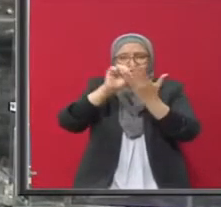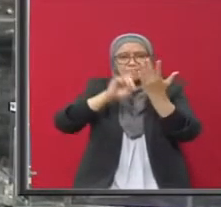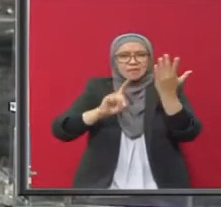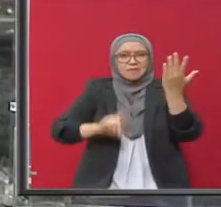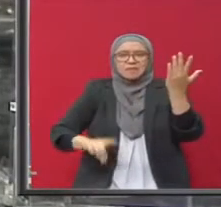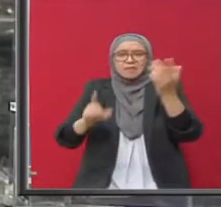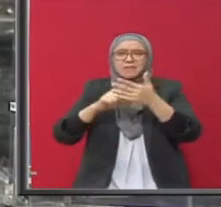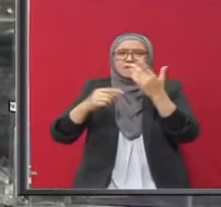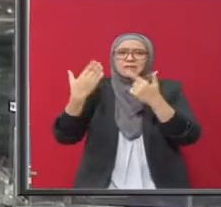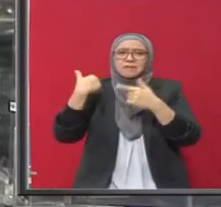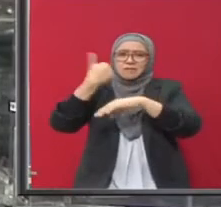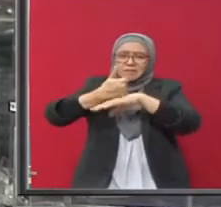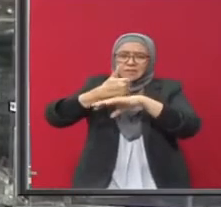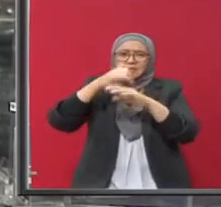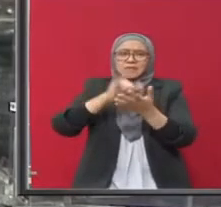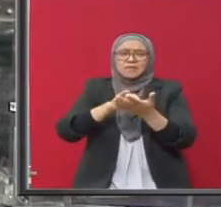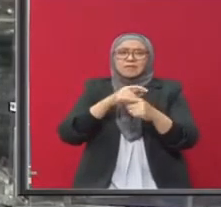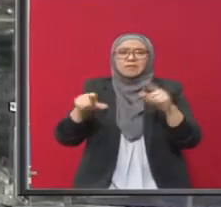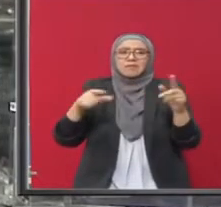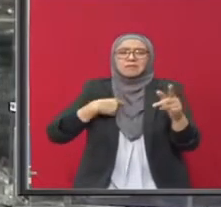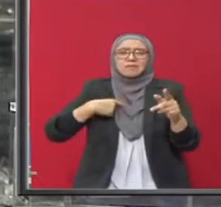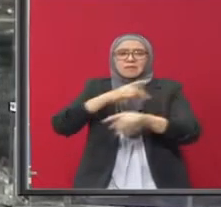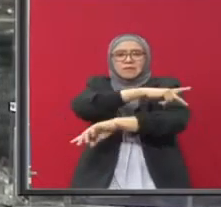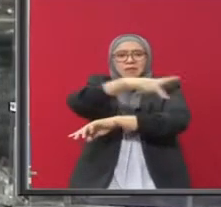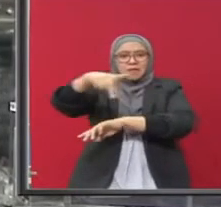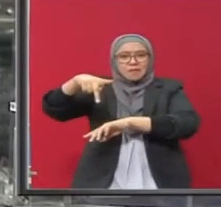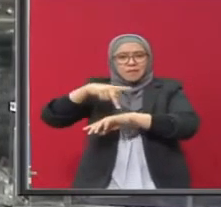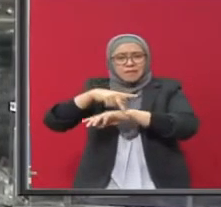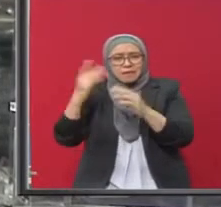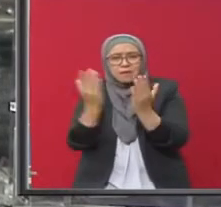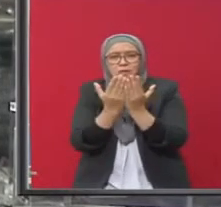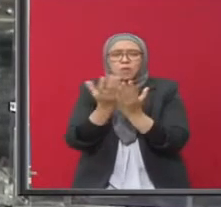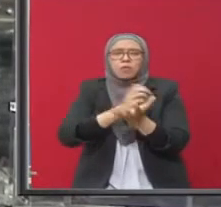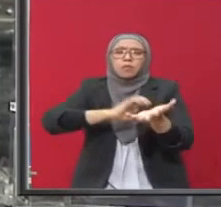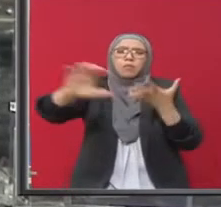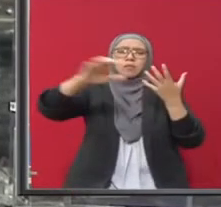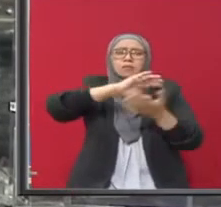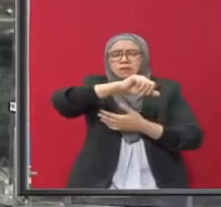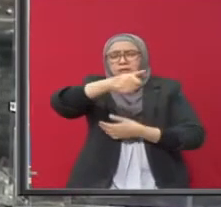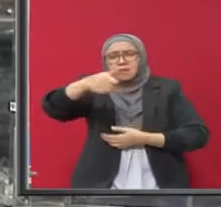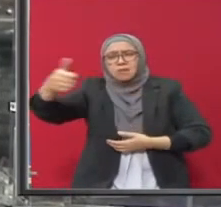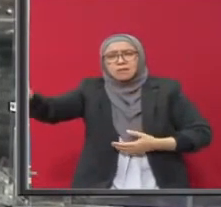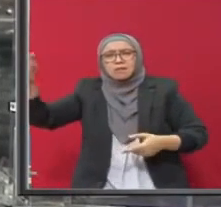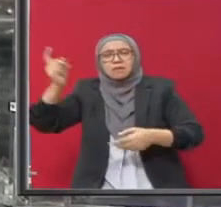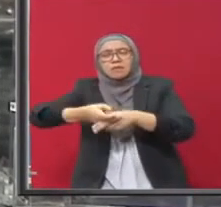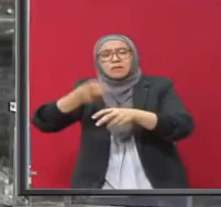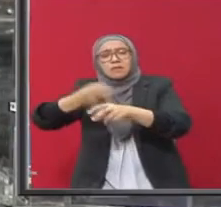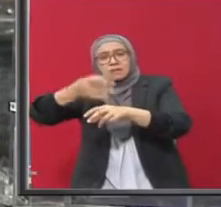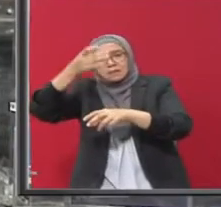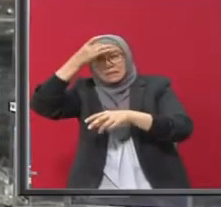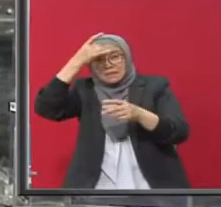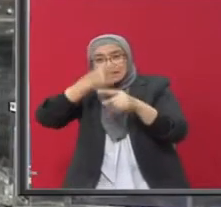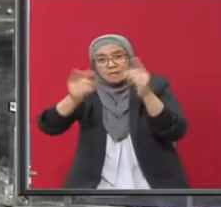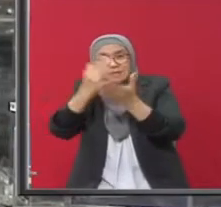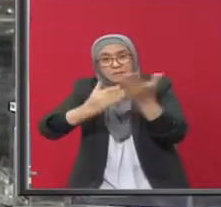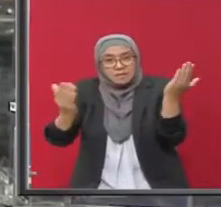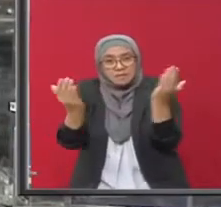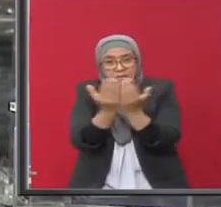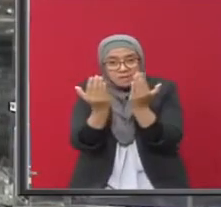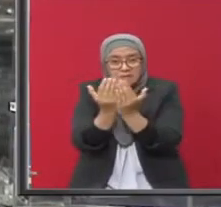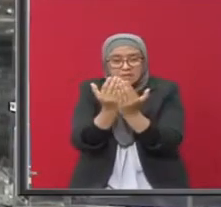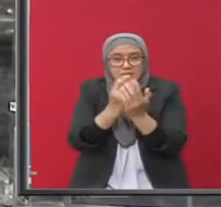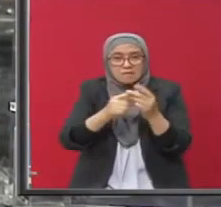build. Padan permainan sekolah yang rosak dan lain-lain yang sering menghantui pihak sekolah. Datuk Yang Dipertua,